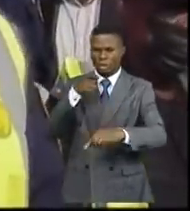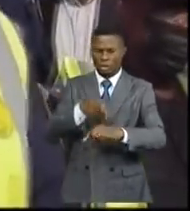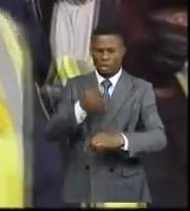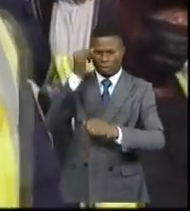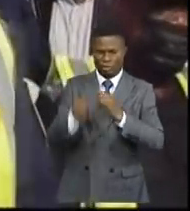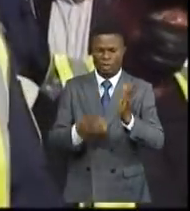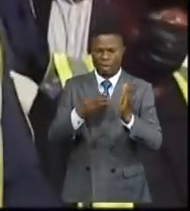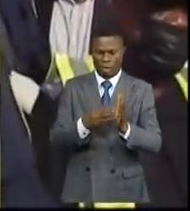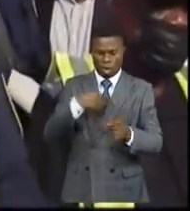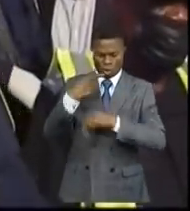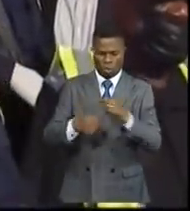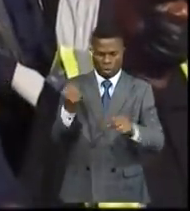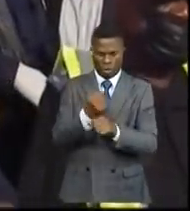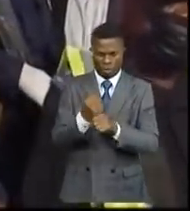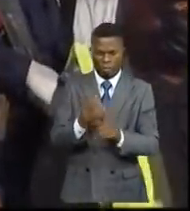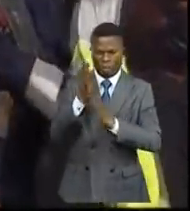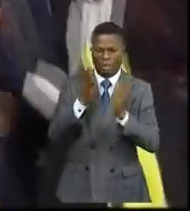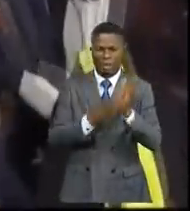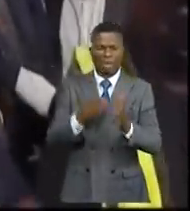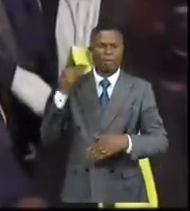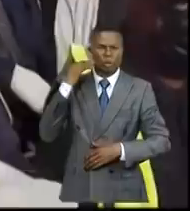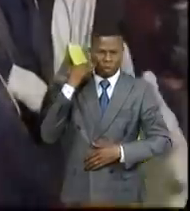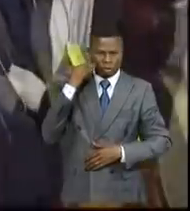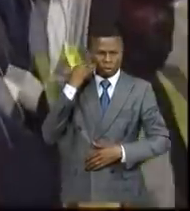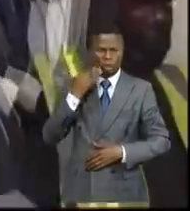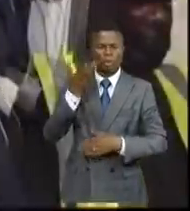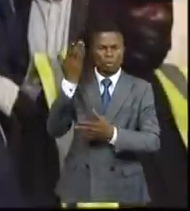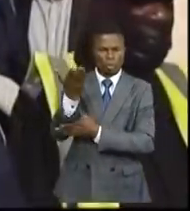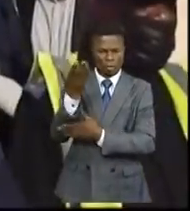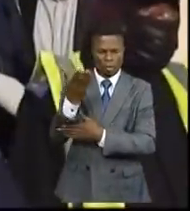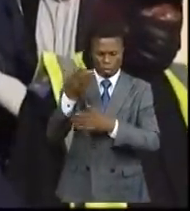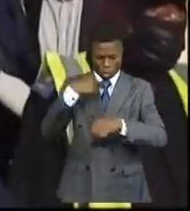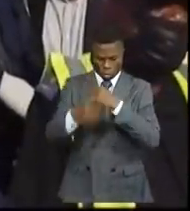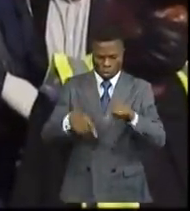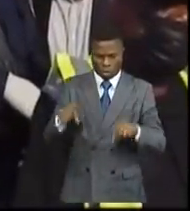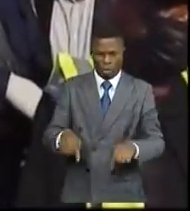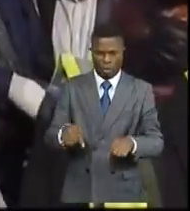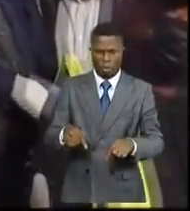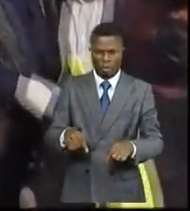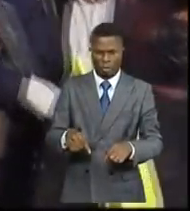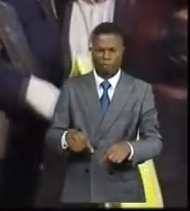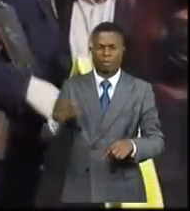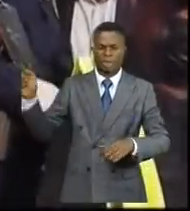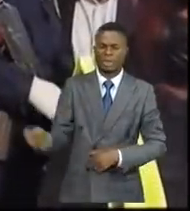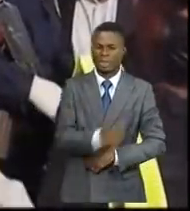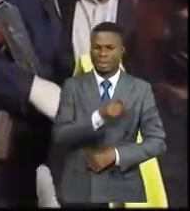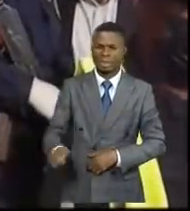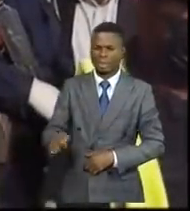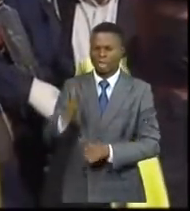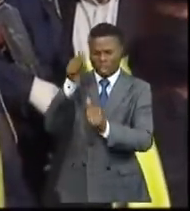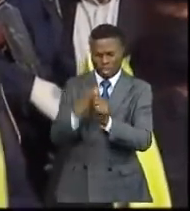aujourd'hui, 19 juin, et que nous lançons aujourd'hui, c'est un salon qui va démarrer et chaque